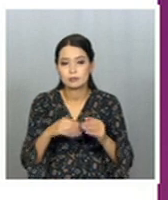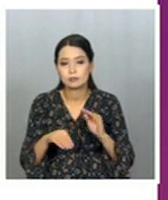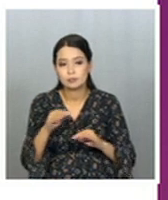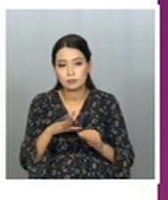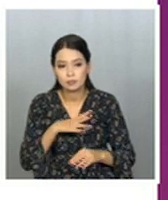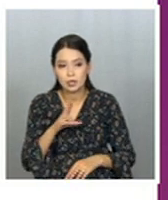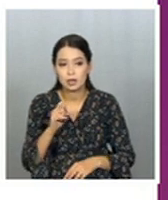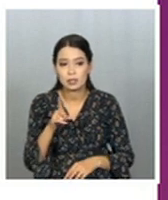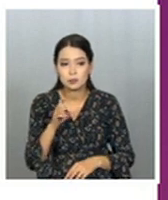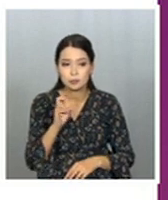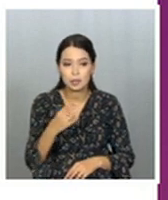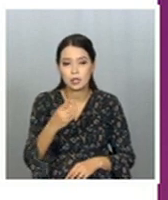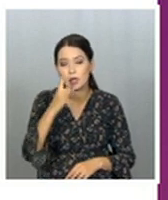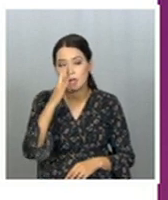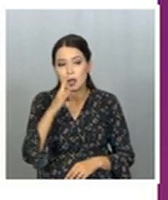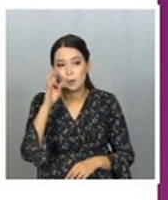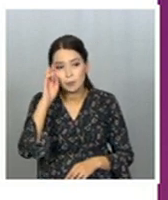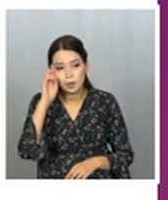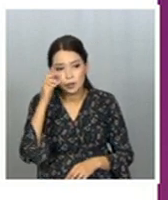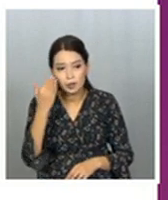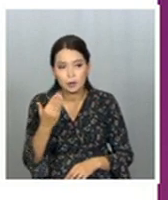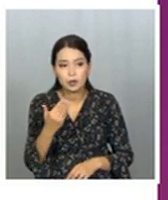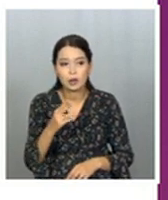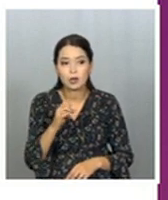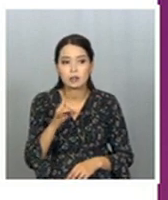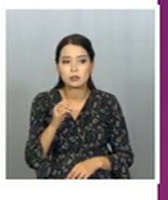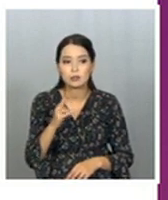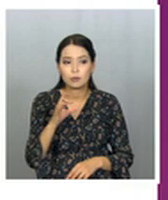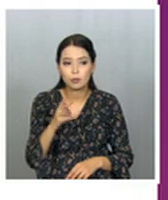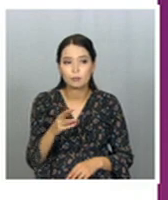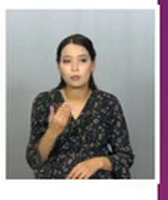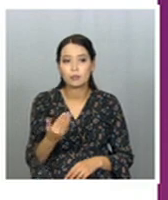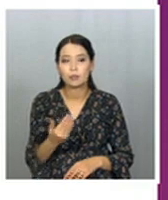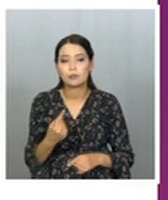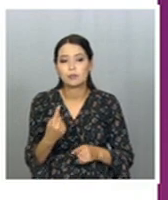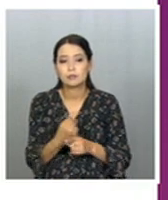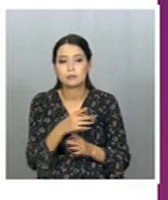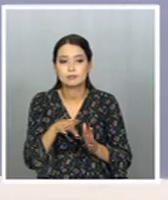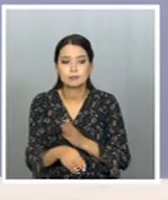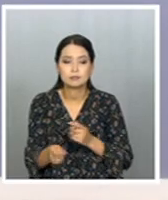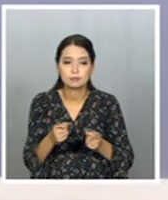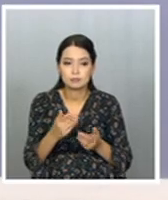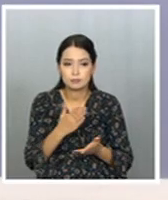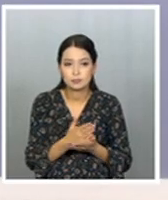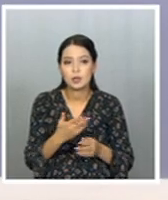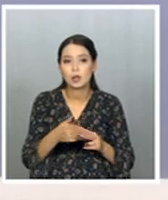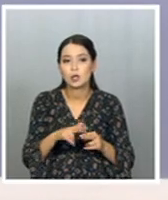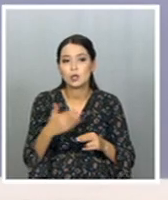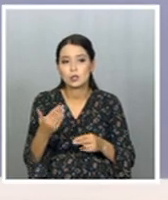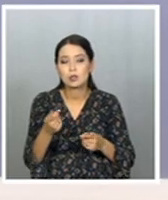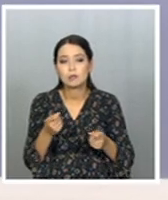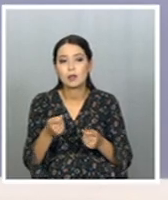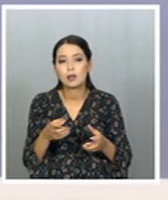Қазревком мемлекеттік билікпенен басқару органдарын, яғни қызметін атқарады. Осы декретке сай